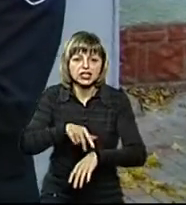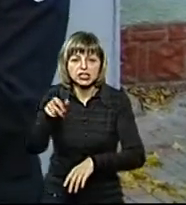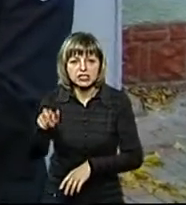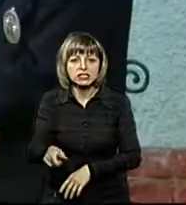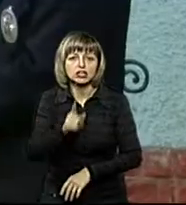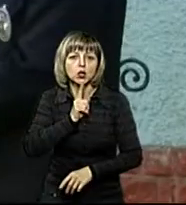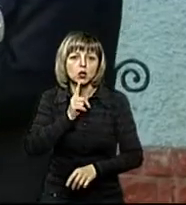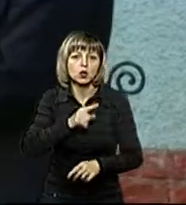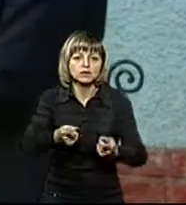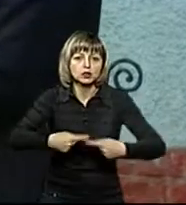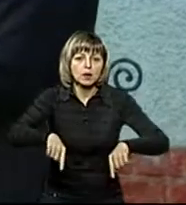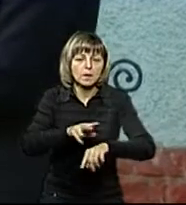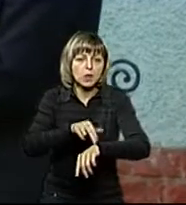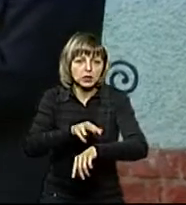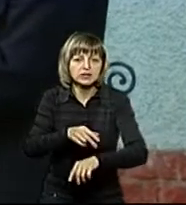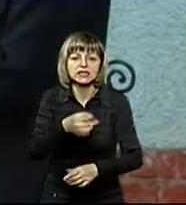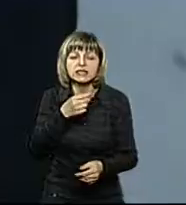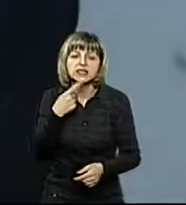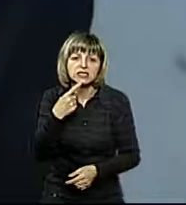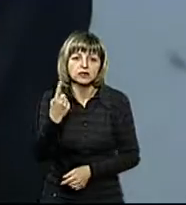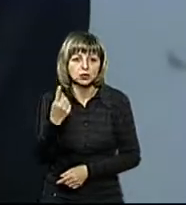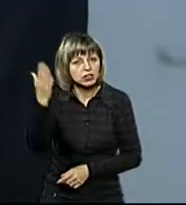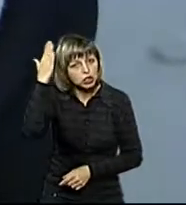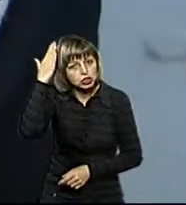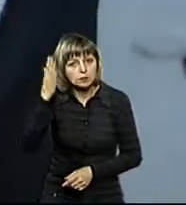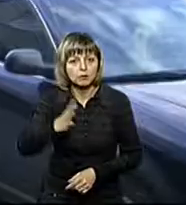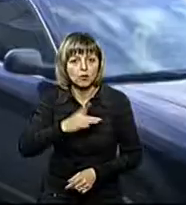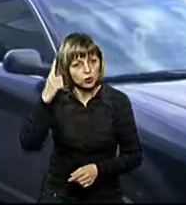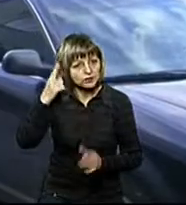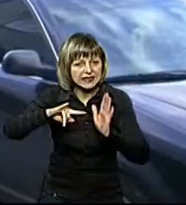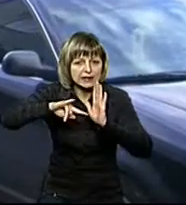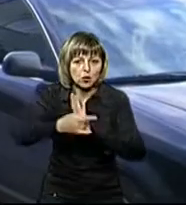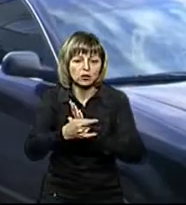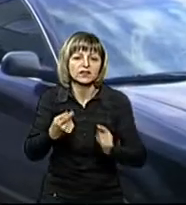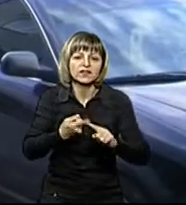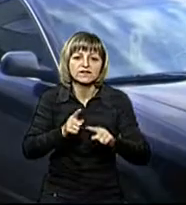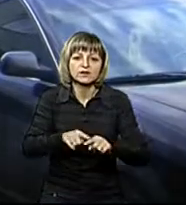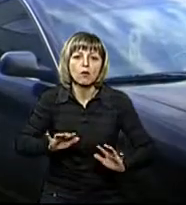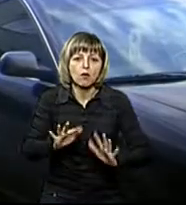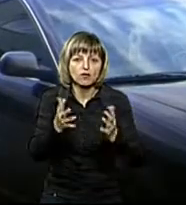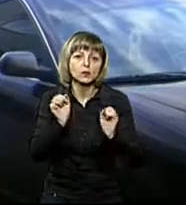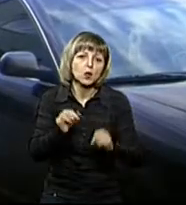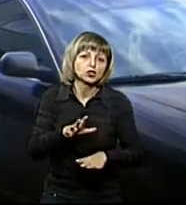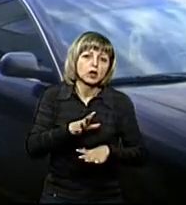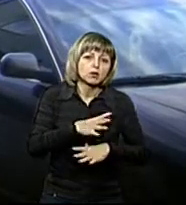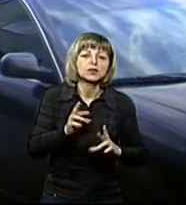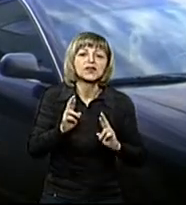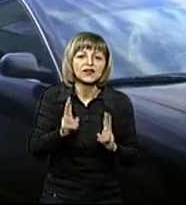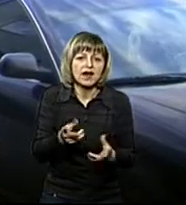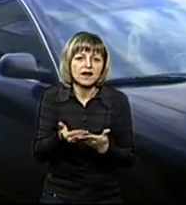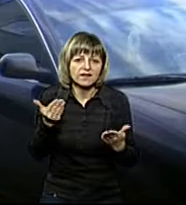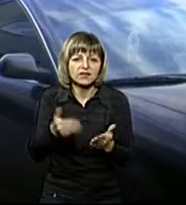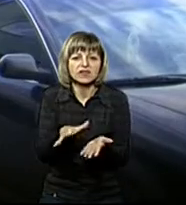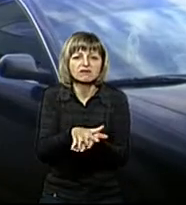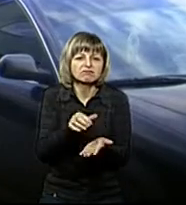відділу поліції Тарас Літковець. Він підтвердив, що один з черепів мав отвір. Це в даному випадку може бути як і від